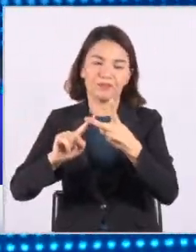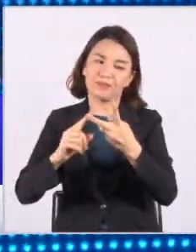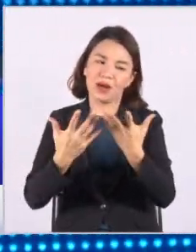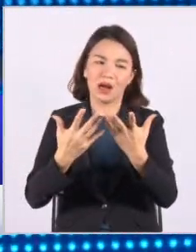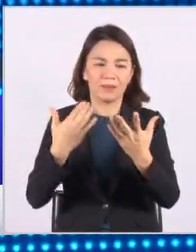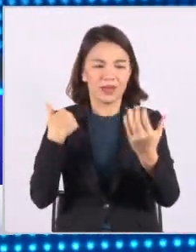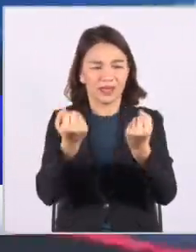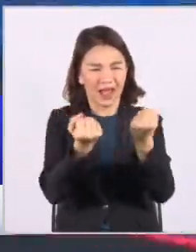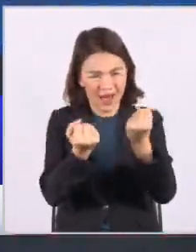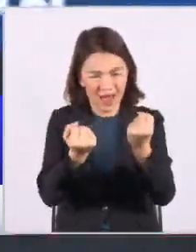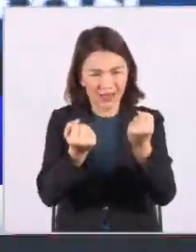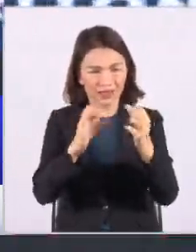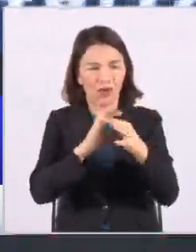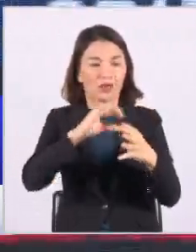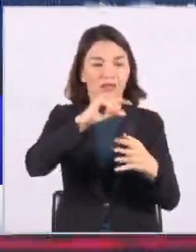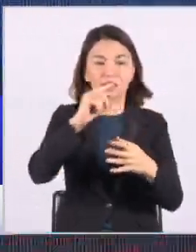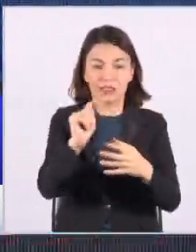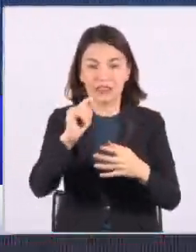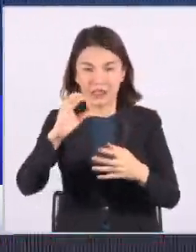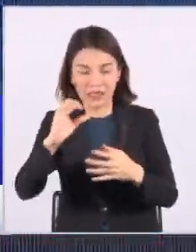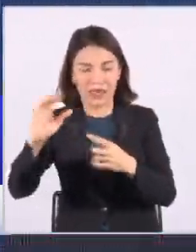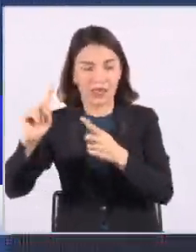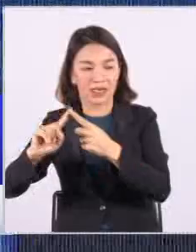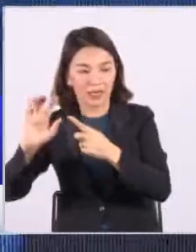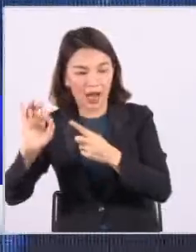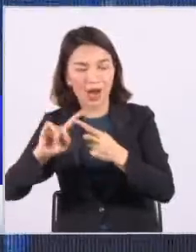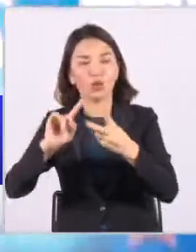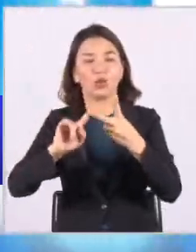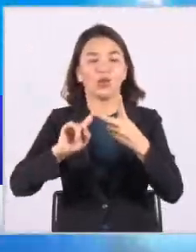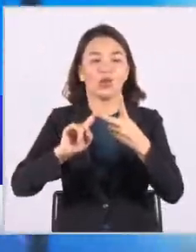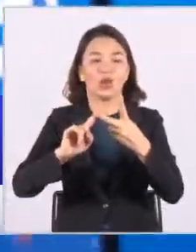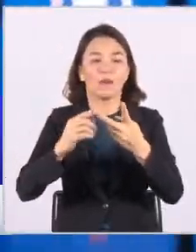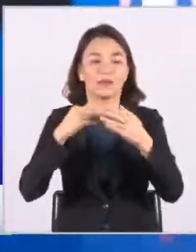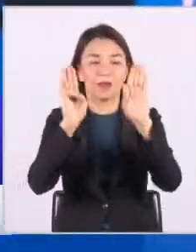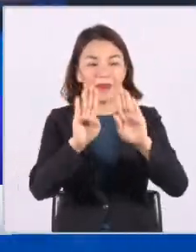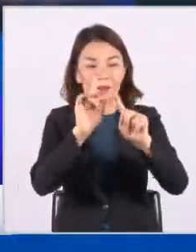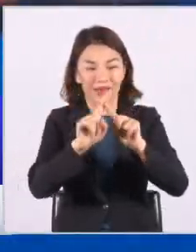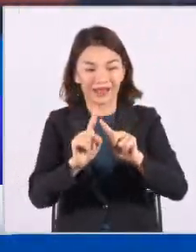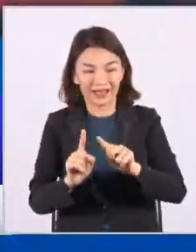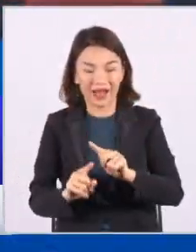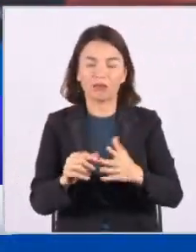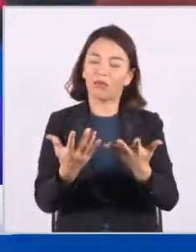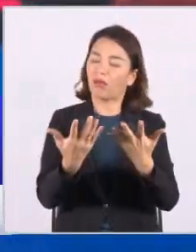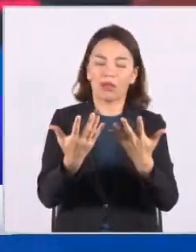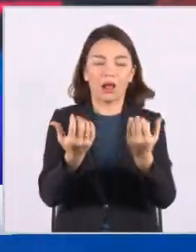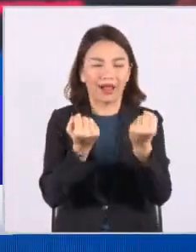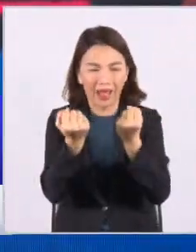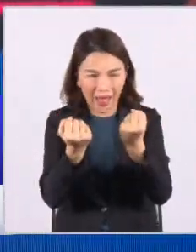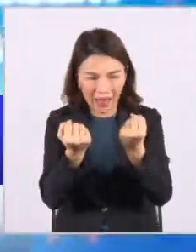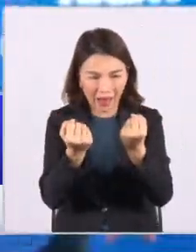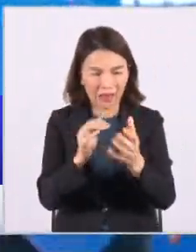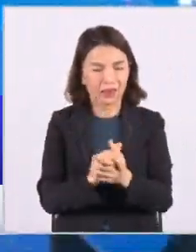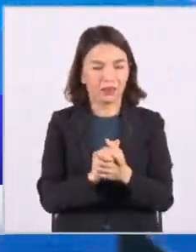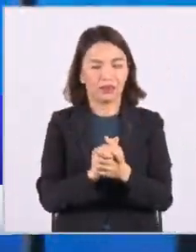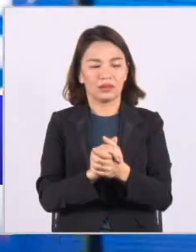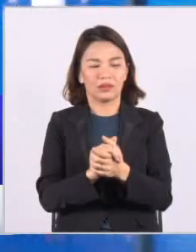Thailand Super Car GT 4 9รางวัล Touring Car 2รางวัล Thailand Super Pickup 12รางวัล Thailand Super Compact